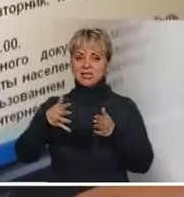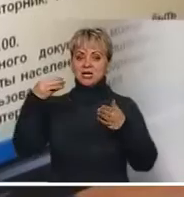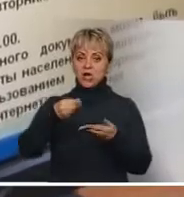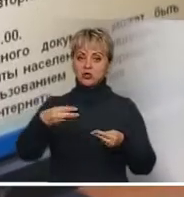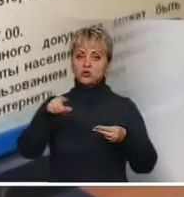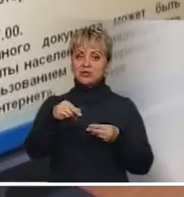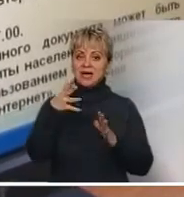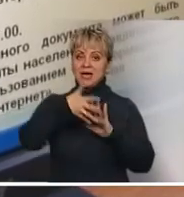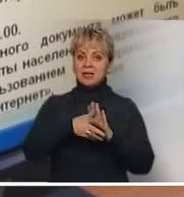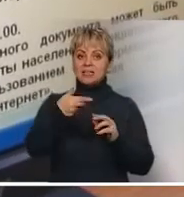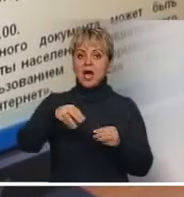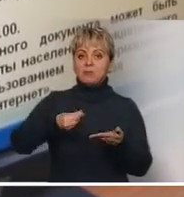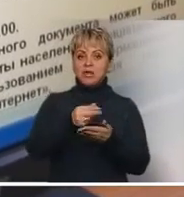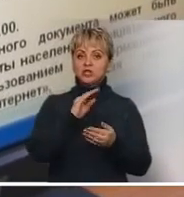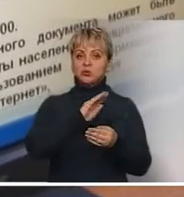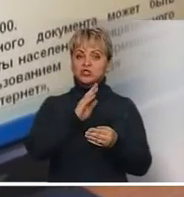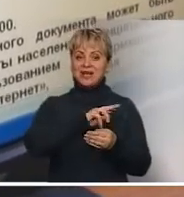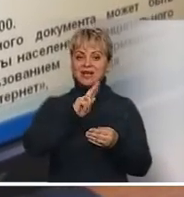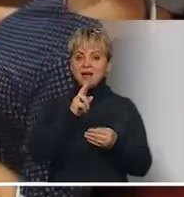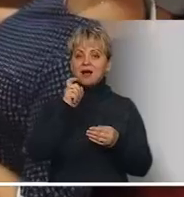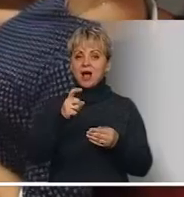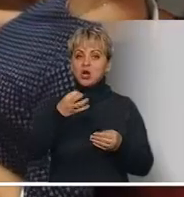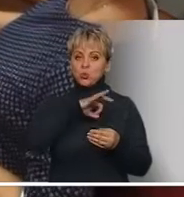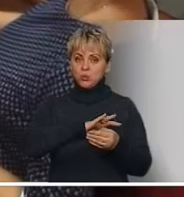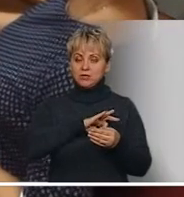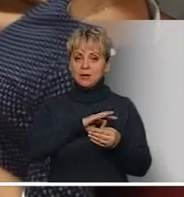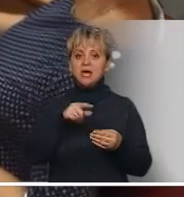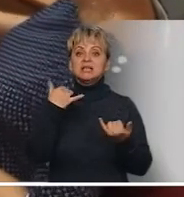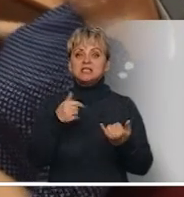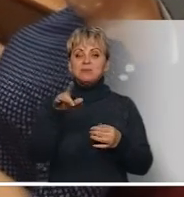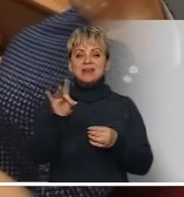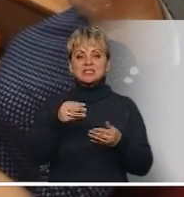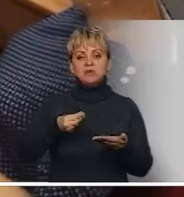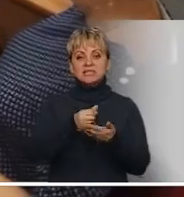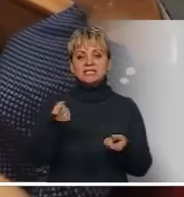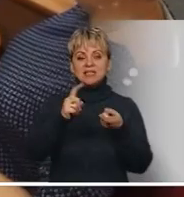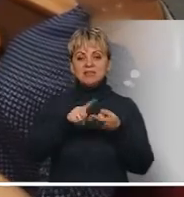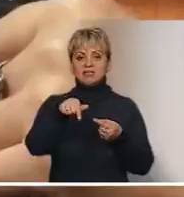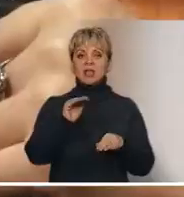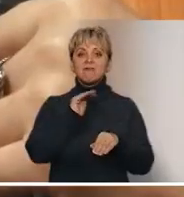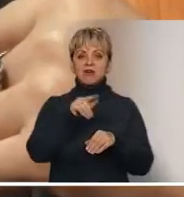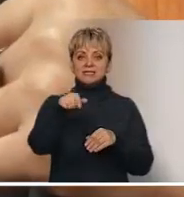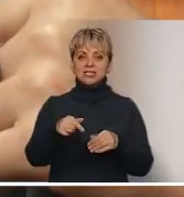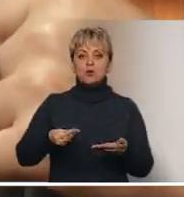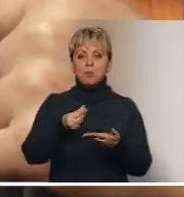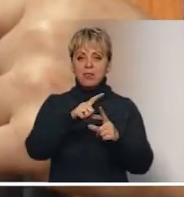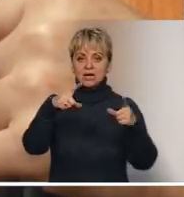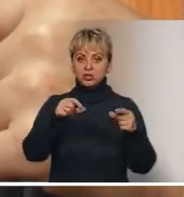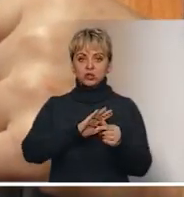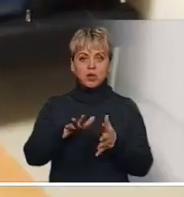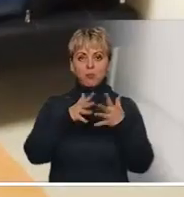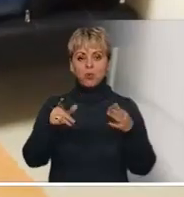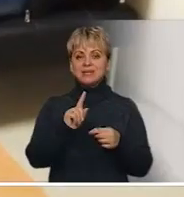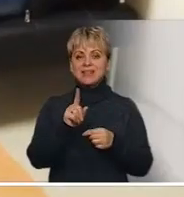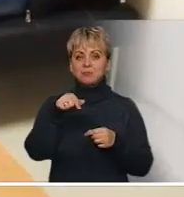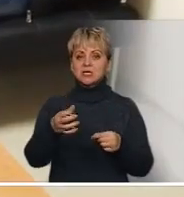поменялся порядок расчета компенсации на оплату жилищно-коммунальных услуг льготниками. Теперь размер выплат зависит от фактических платежей,